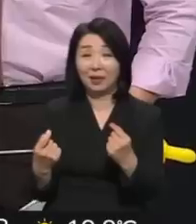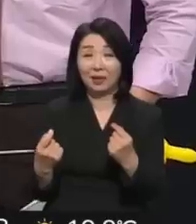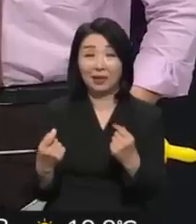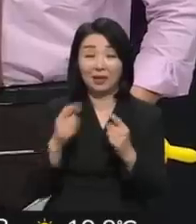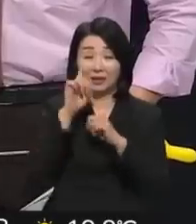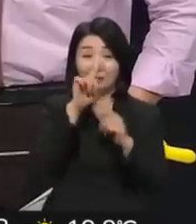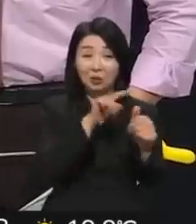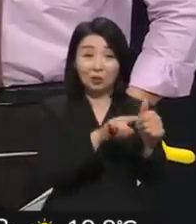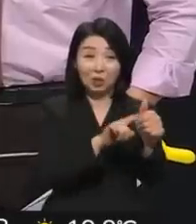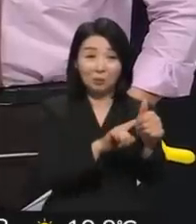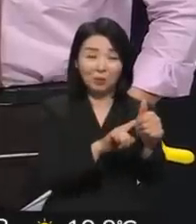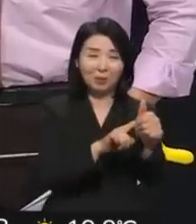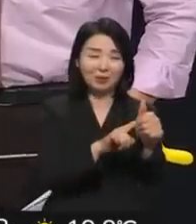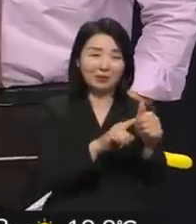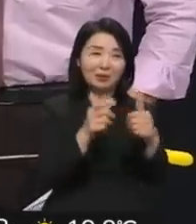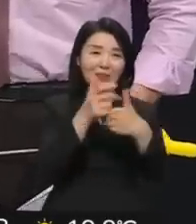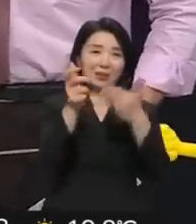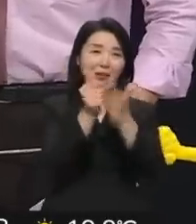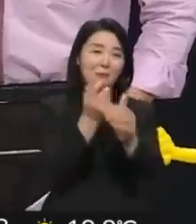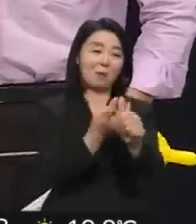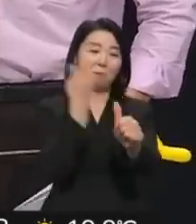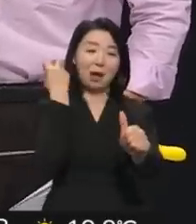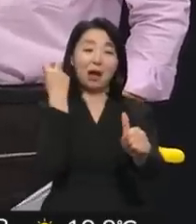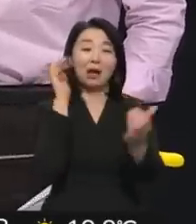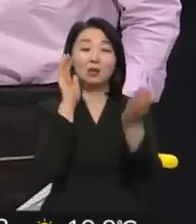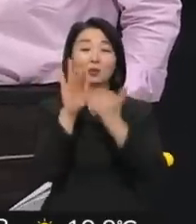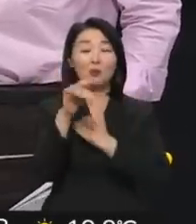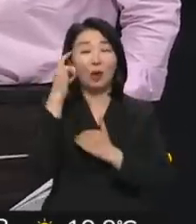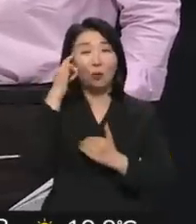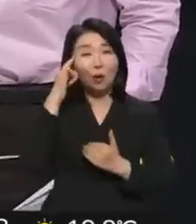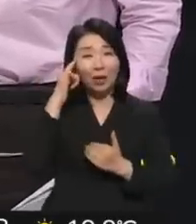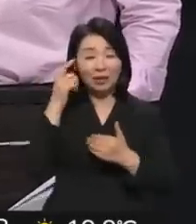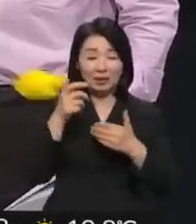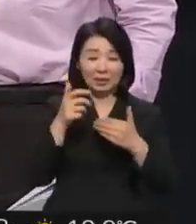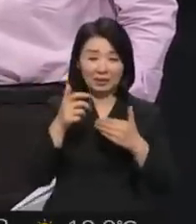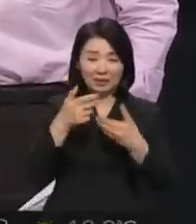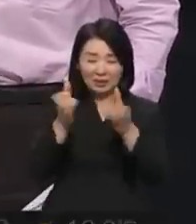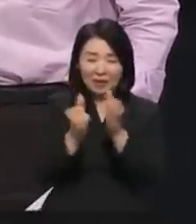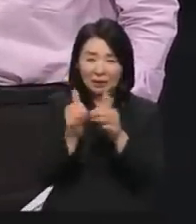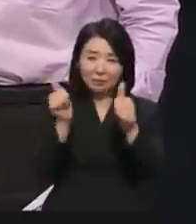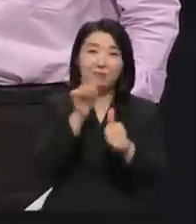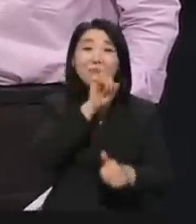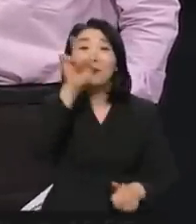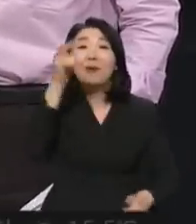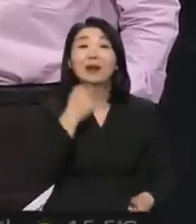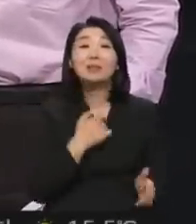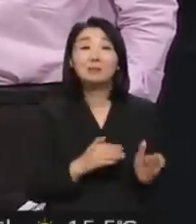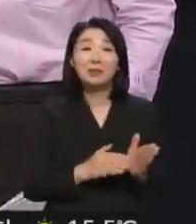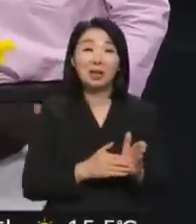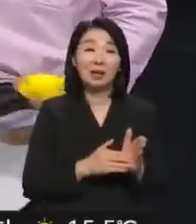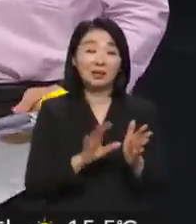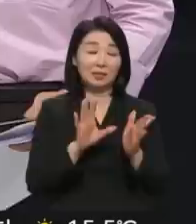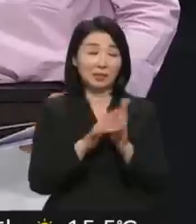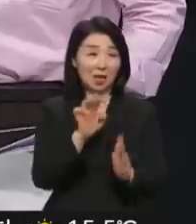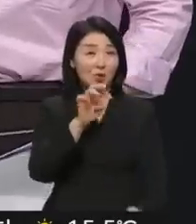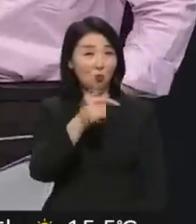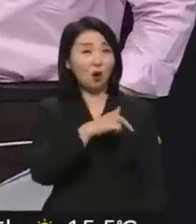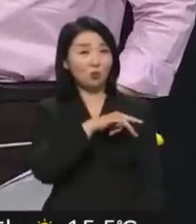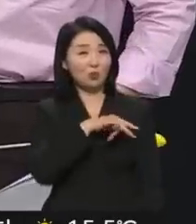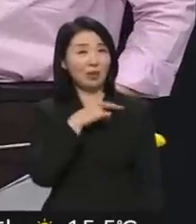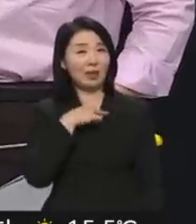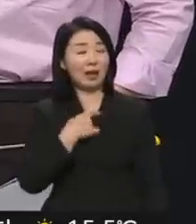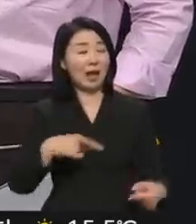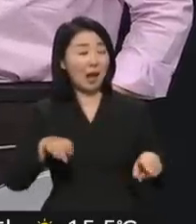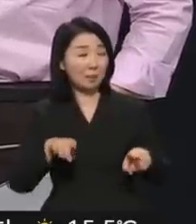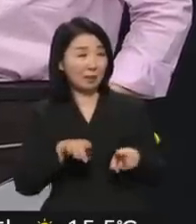대표, 이 대표 자리에서 축출된 이후 당과 가처분 소송을 벌였었죠. 이 당시 권 의원도 자신과 한